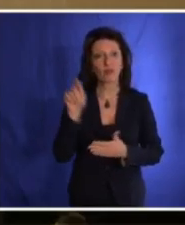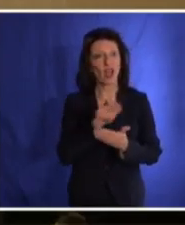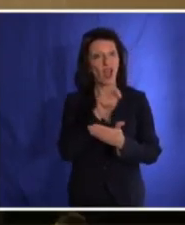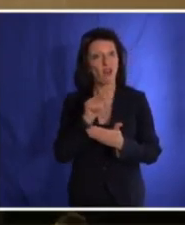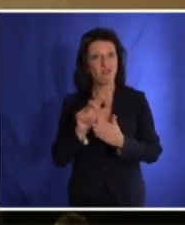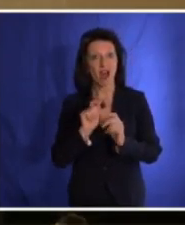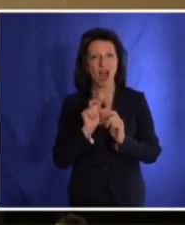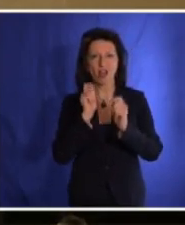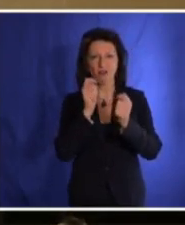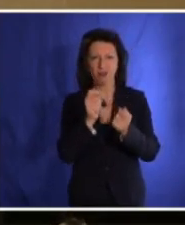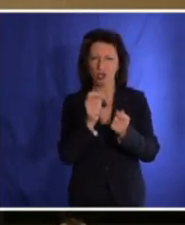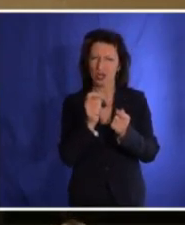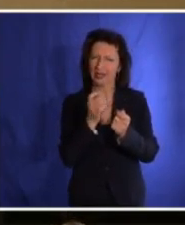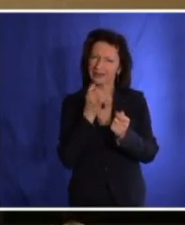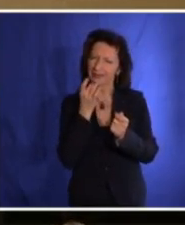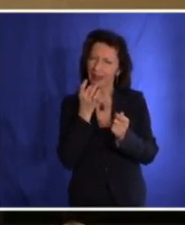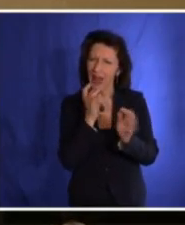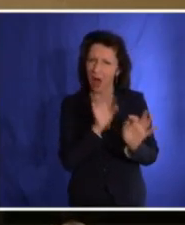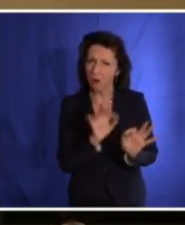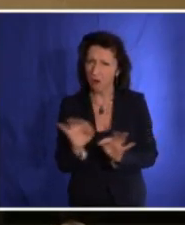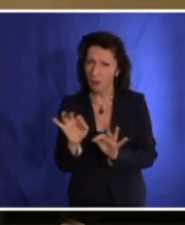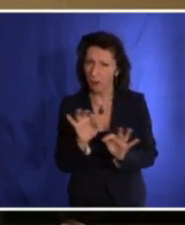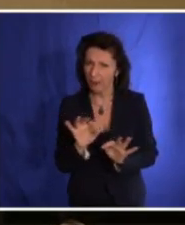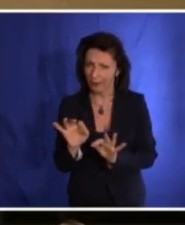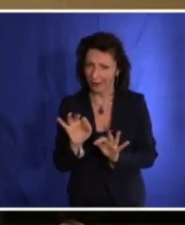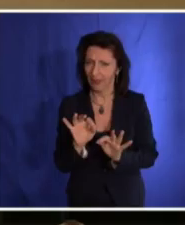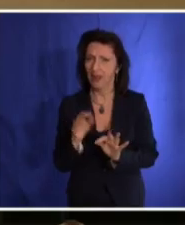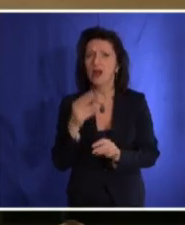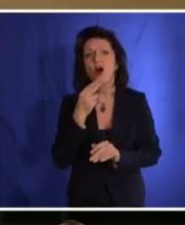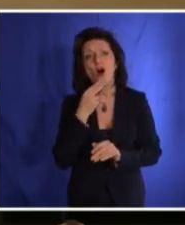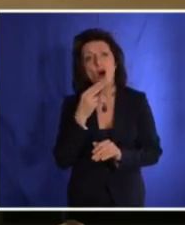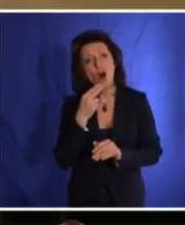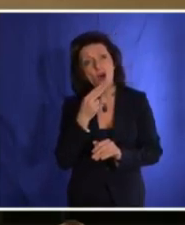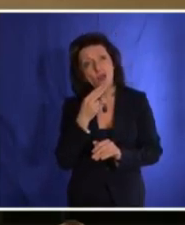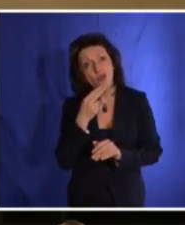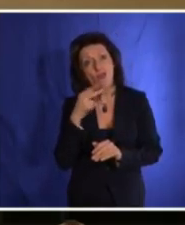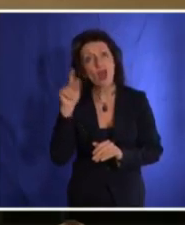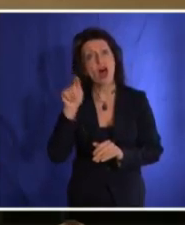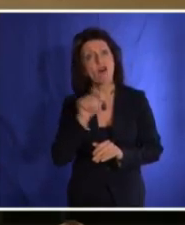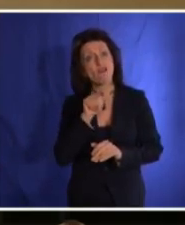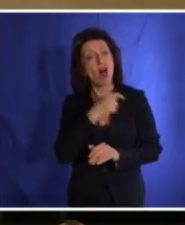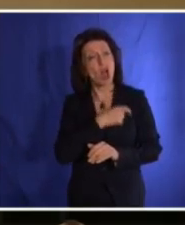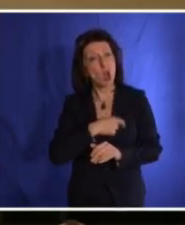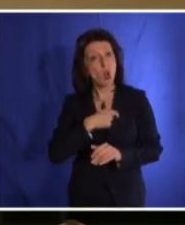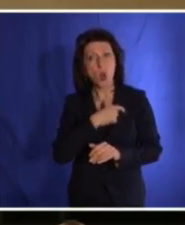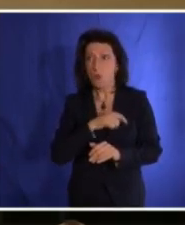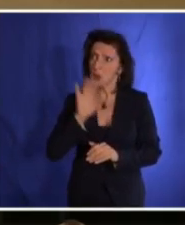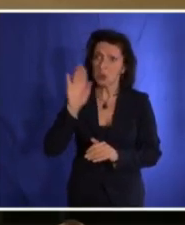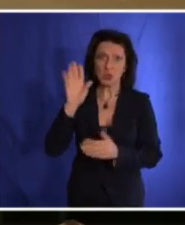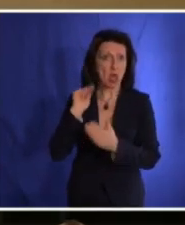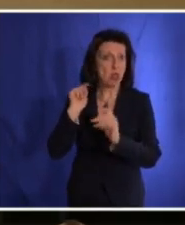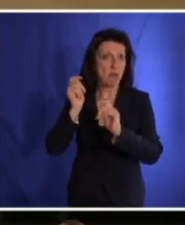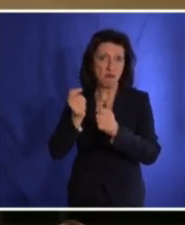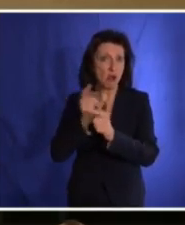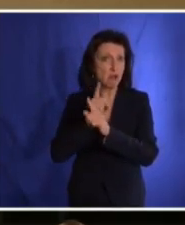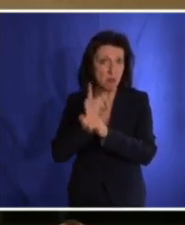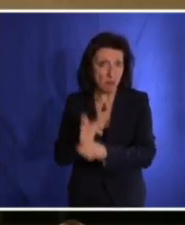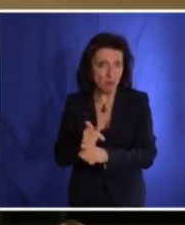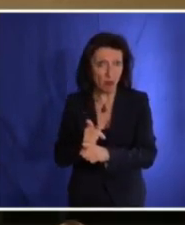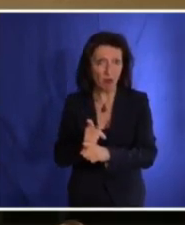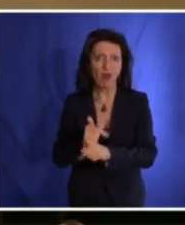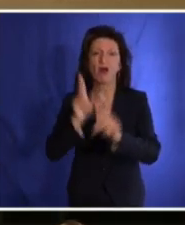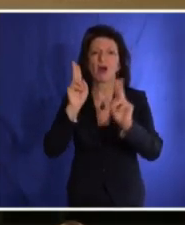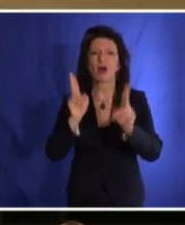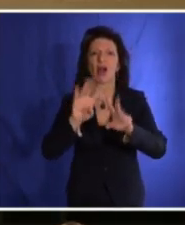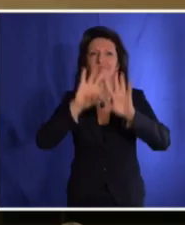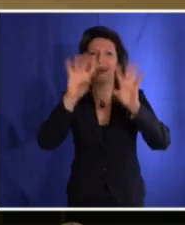Wahlvorschlag des Wahlkomitees ist und sich die Arbeit einfach machen möchte, steckt alle Stimmzettel